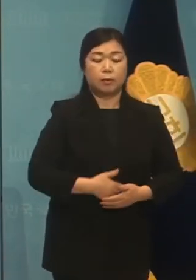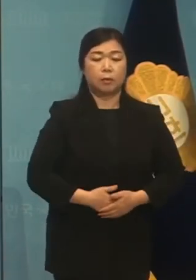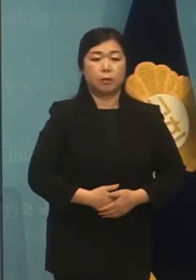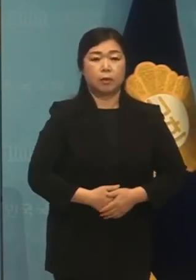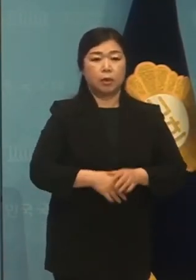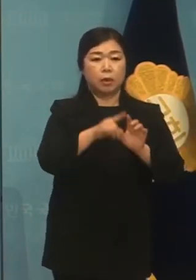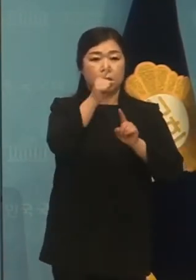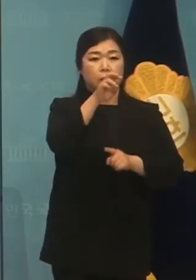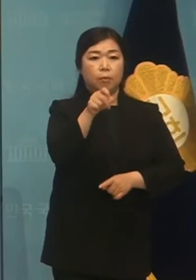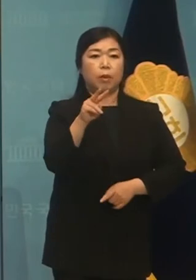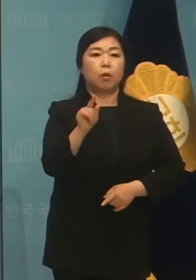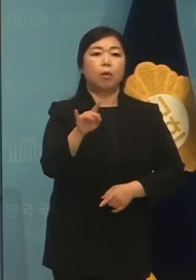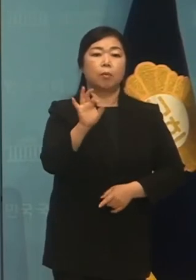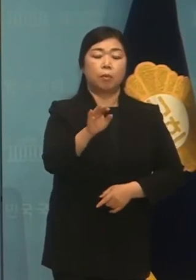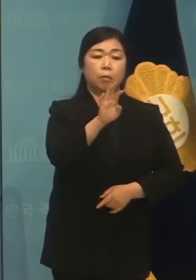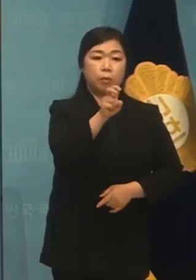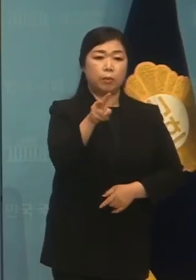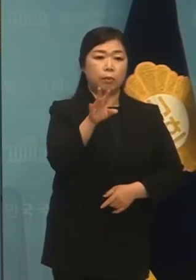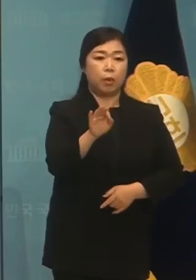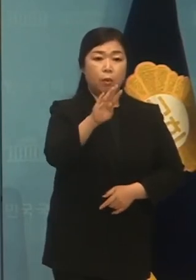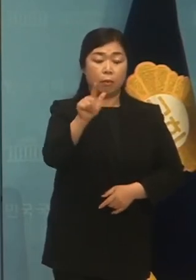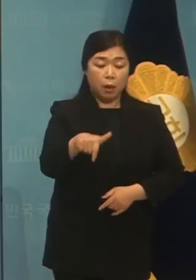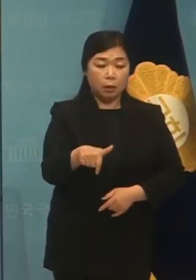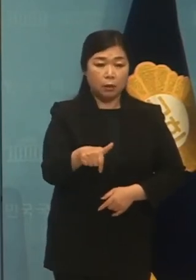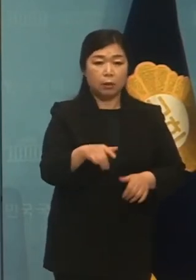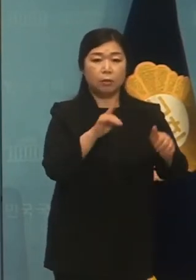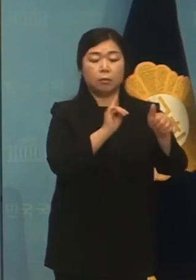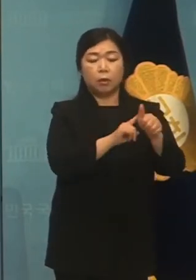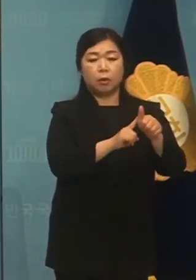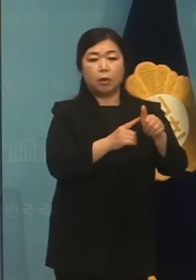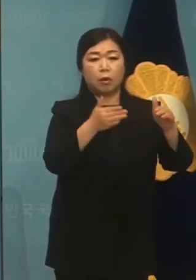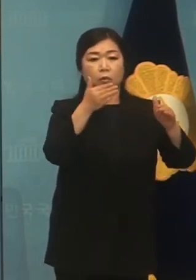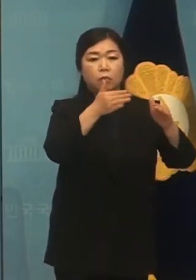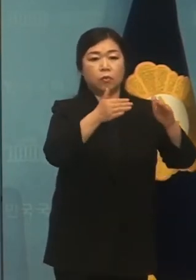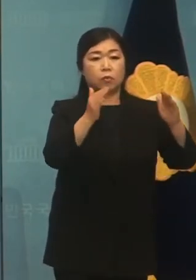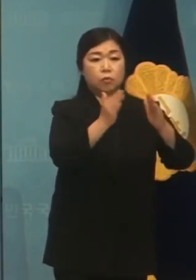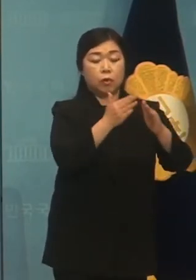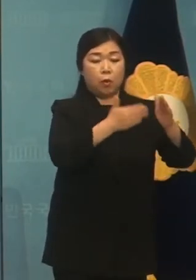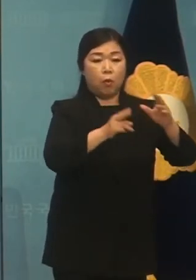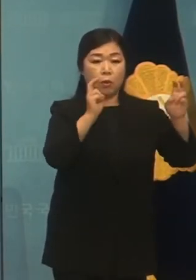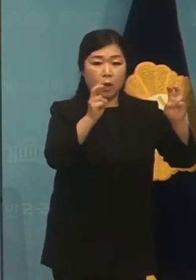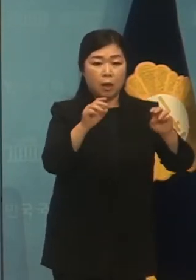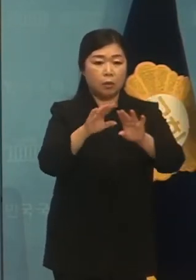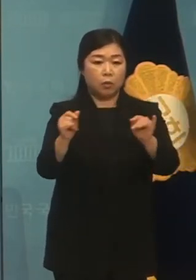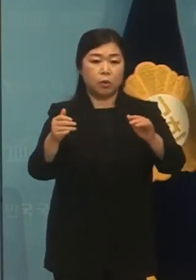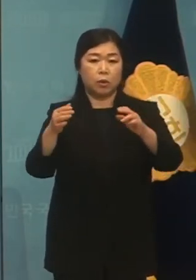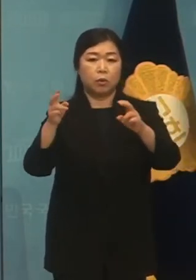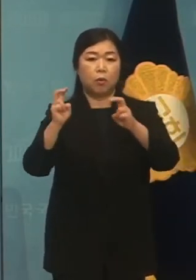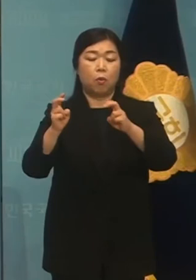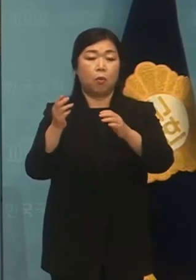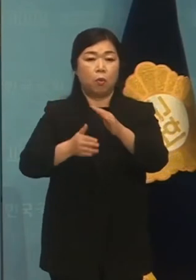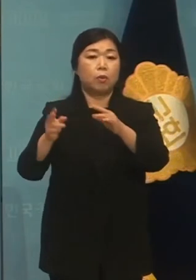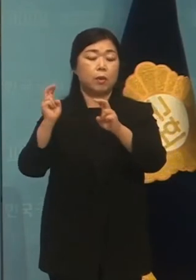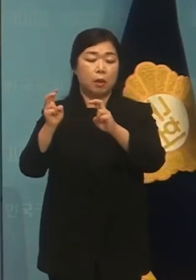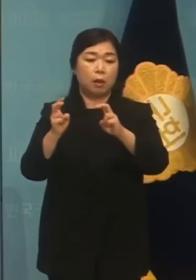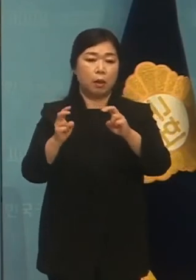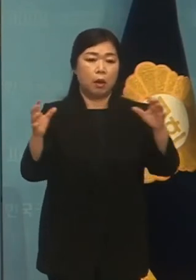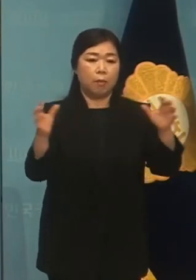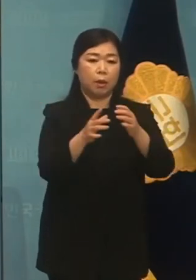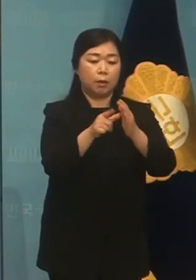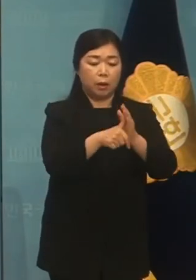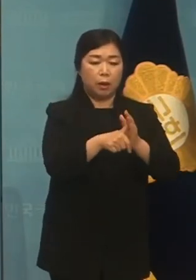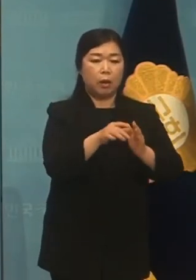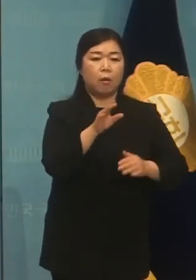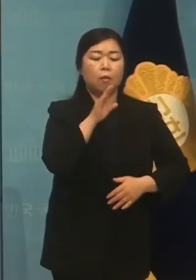이명박 정부가 주택공사와 토지공사를 했을 때 사실은 주택청을 별도로